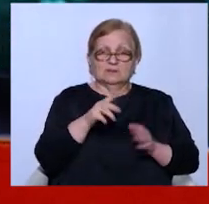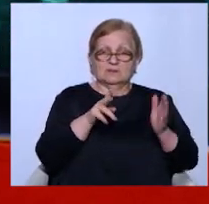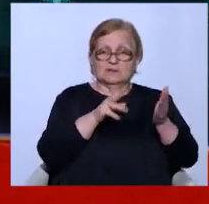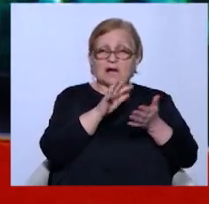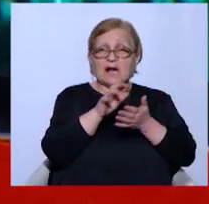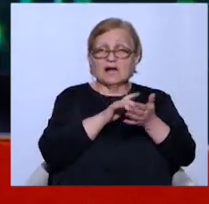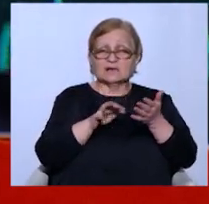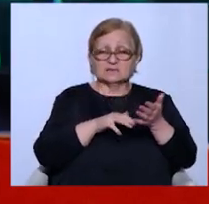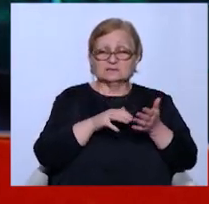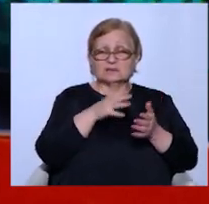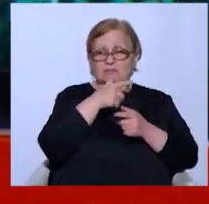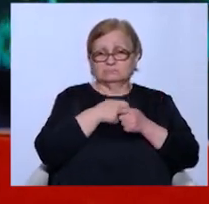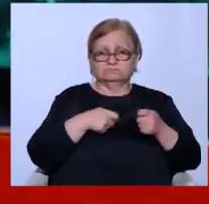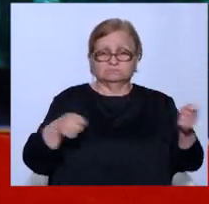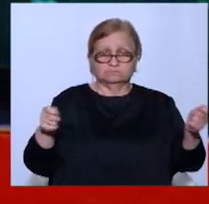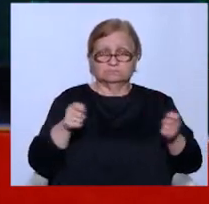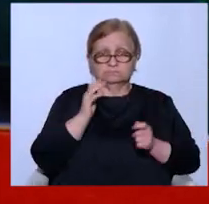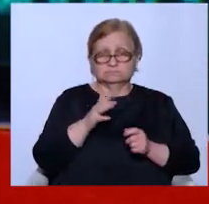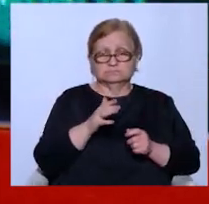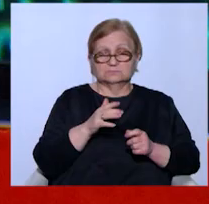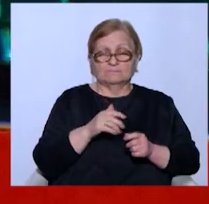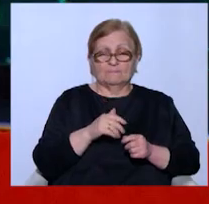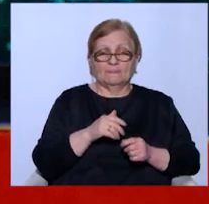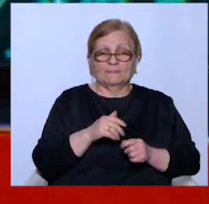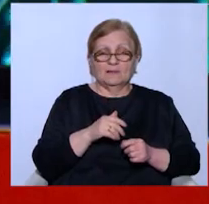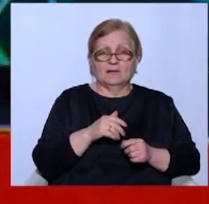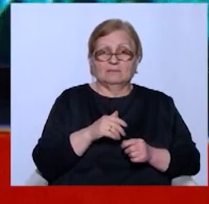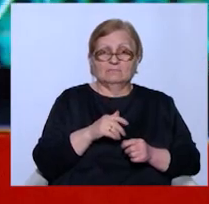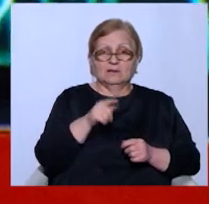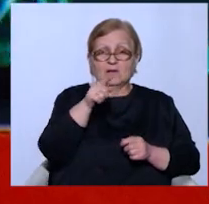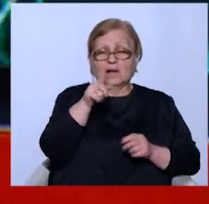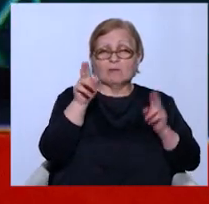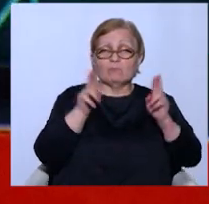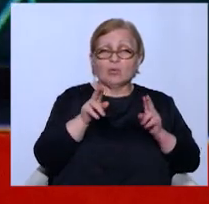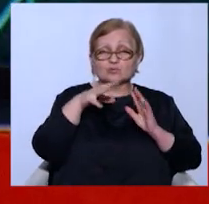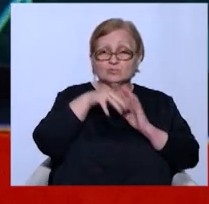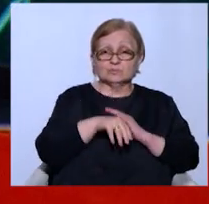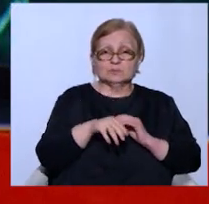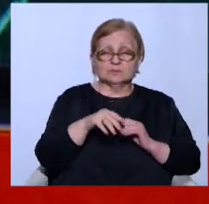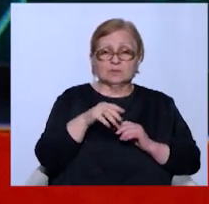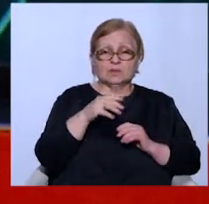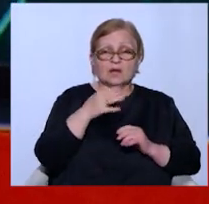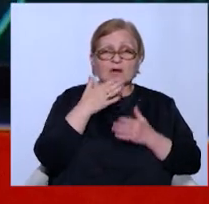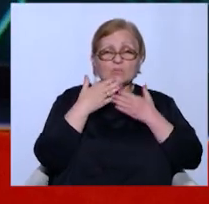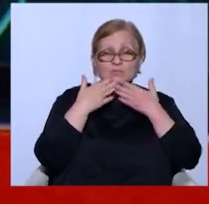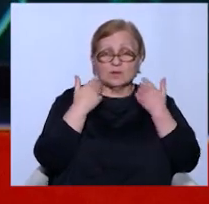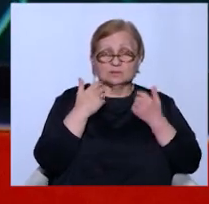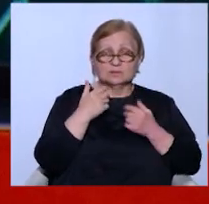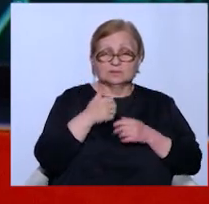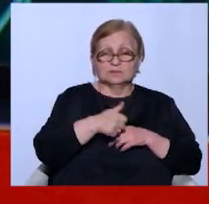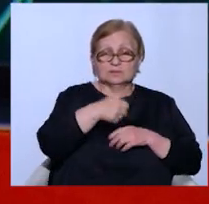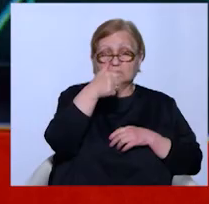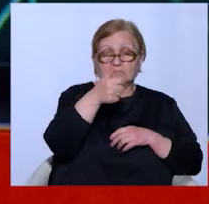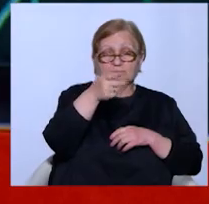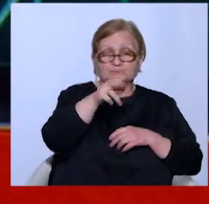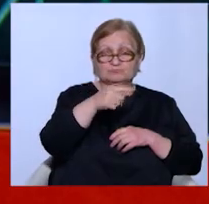კალკულატორითაც კი ცოტა გრძელია, ხო? ანუ რამოდენიმე ოპერაცია უნდა შევასრულოთ. ახლა ეხლა ამ ფორმულის თანახმად პირდაპირ თავში შეგიზდიათ. პირველი წევრის